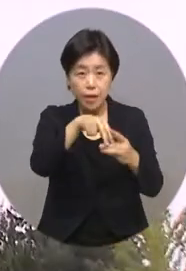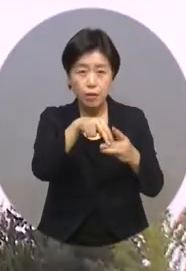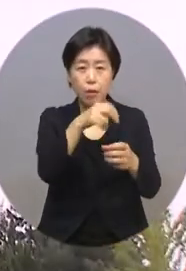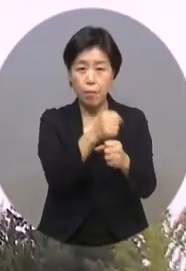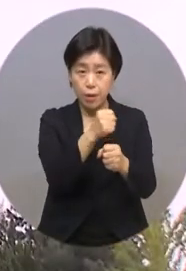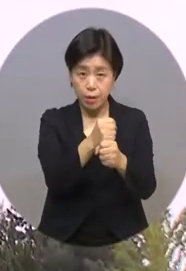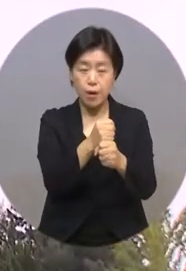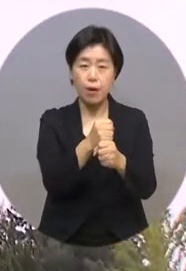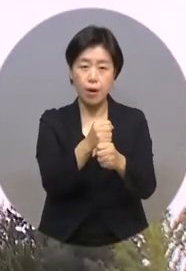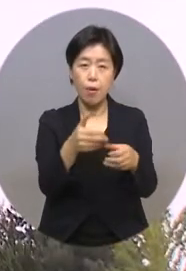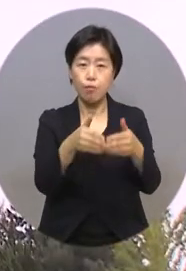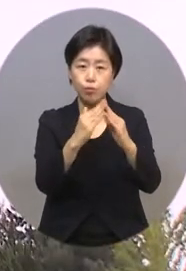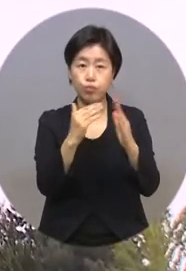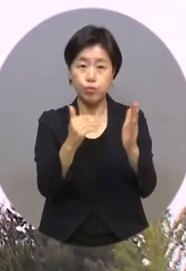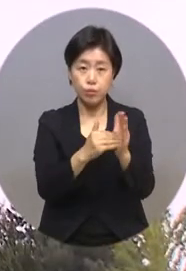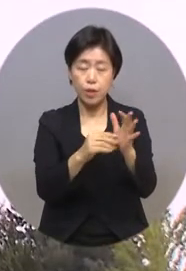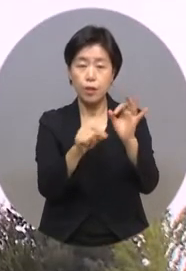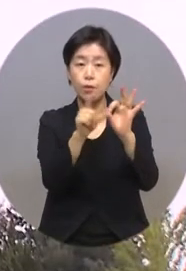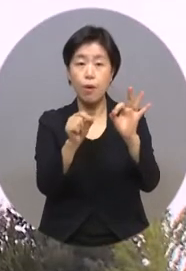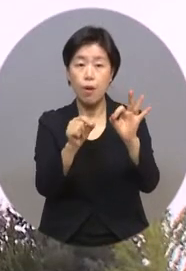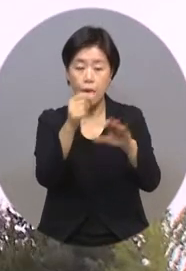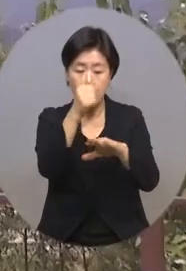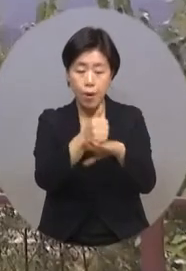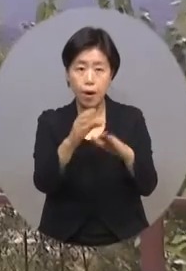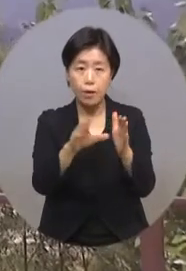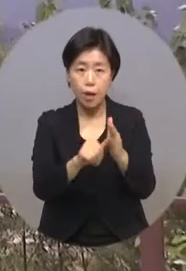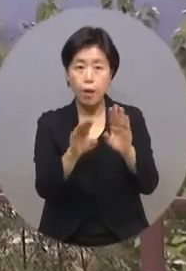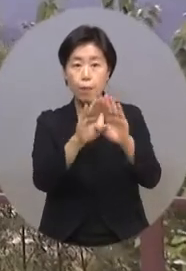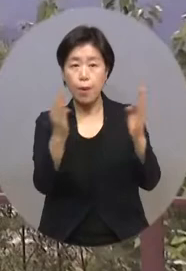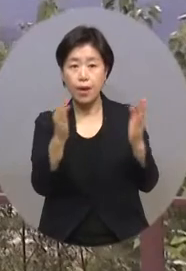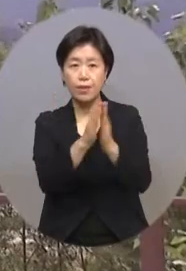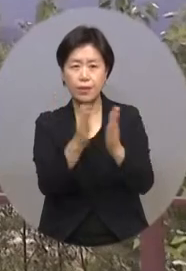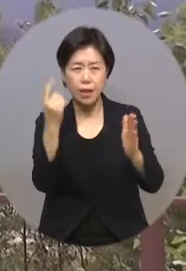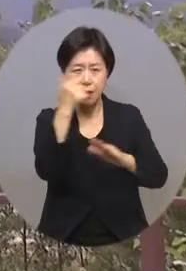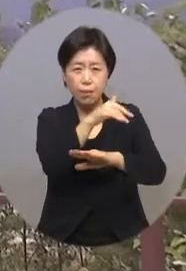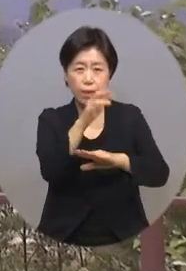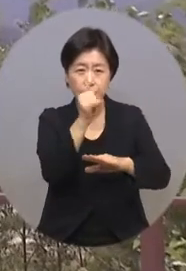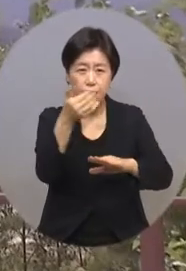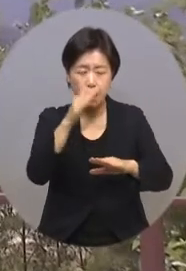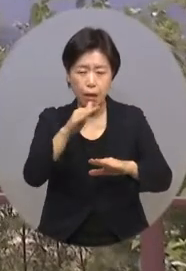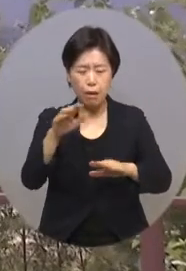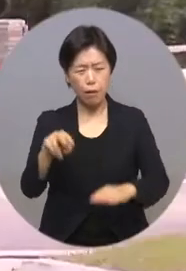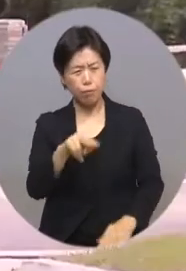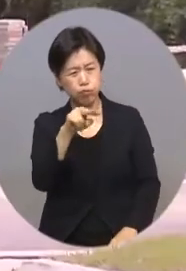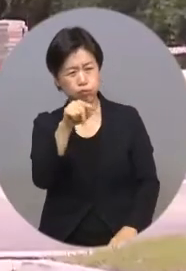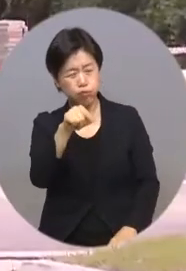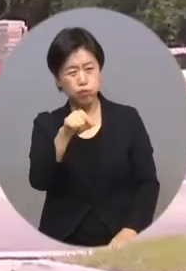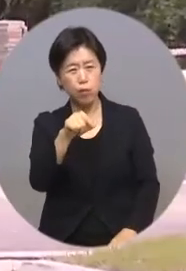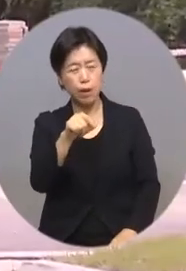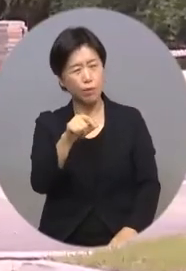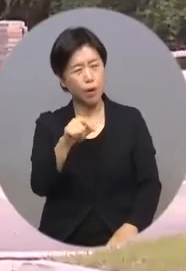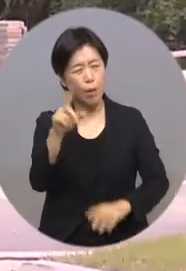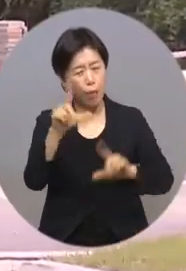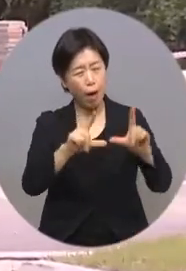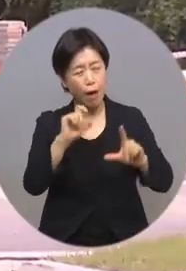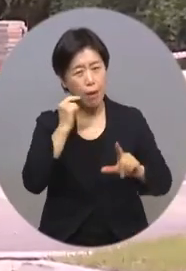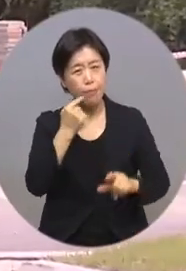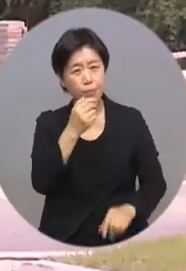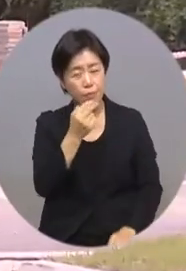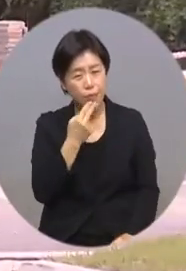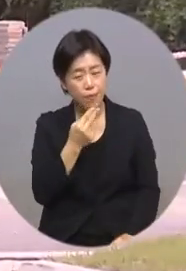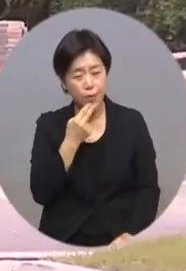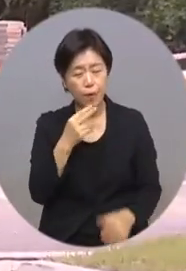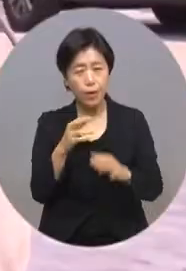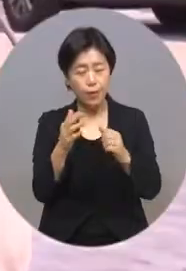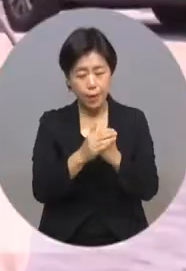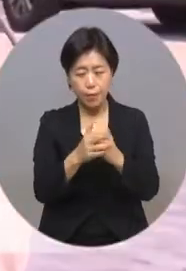정식 개관을 앞두고 있지만 특색 없는 경관과 침체된 분위기로 인해 찾는 이가 적어 외부 공간 조성의 목소리가